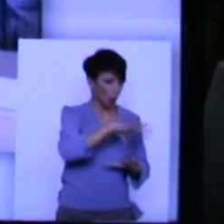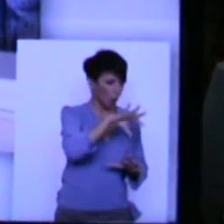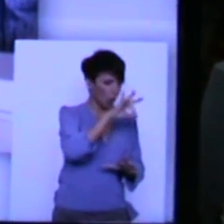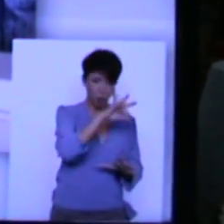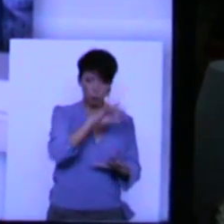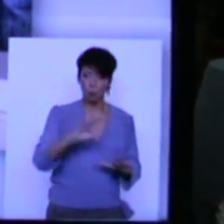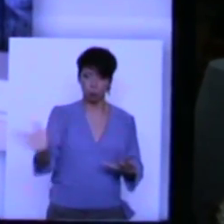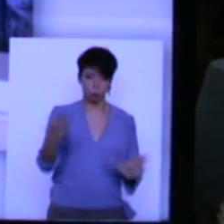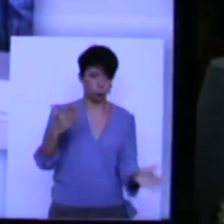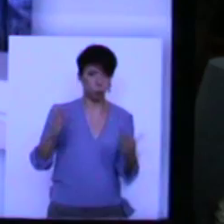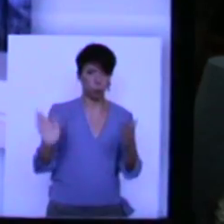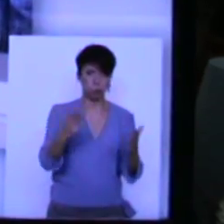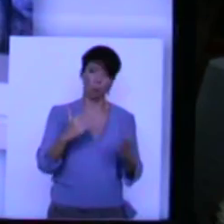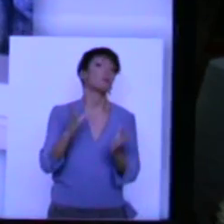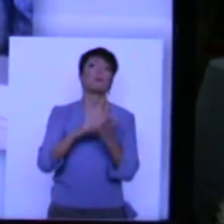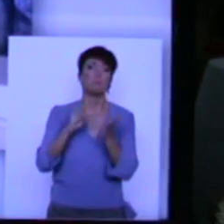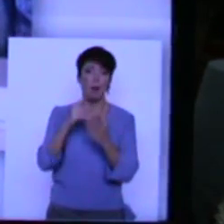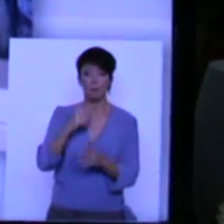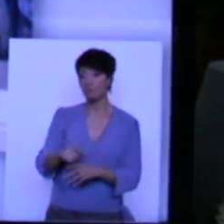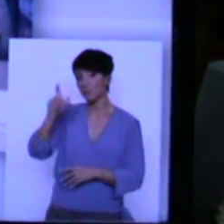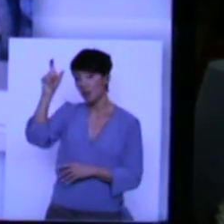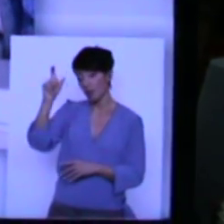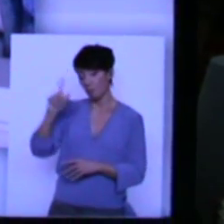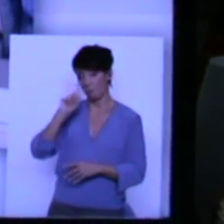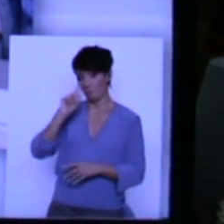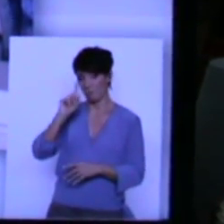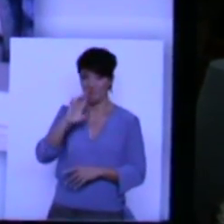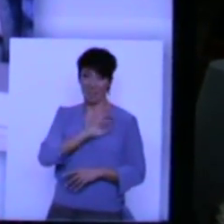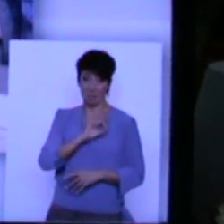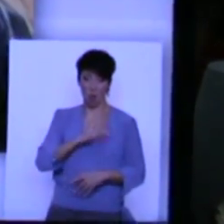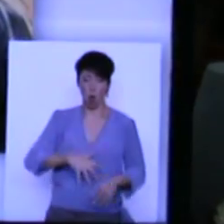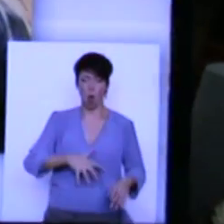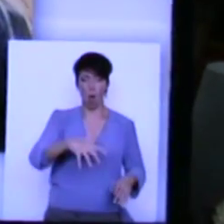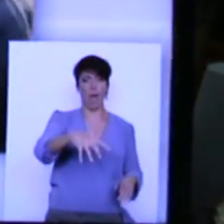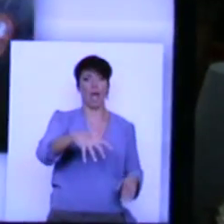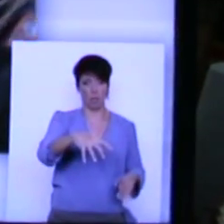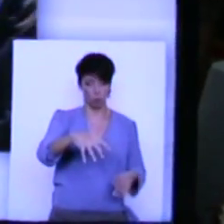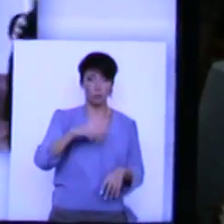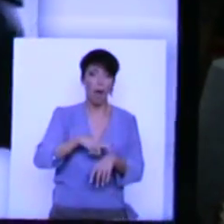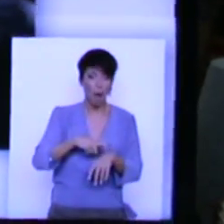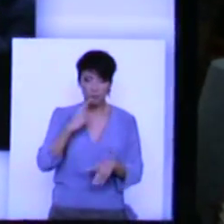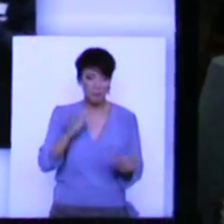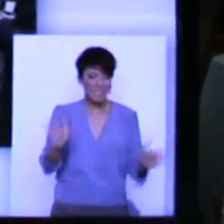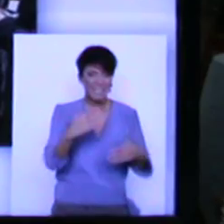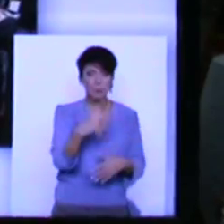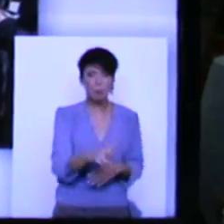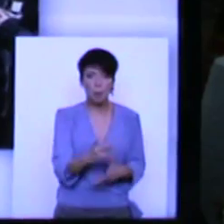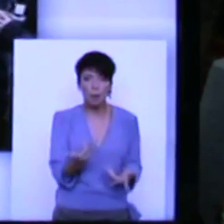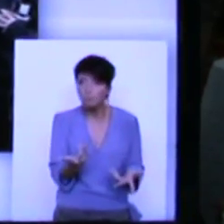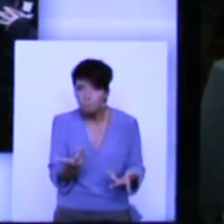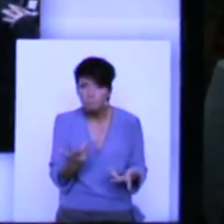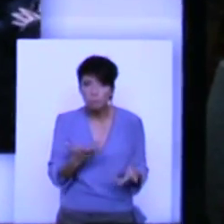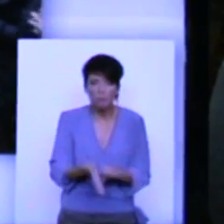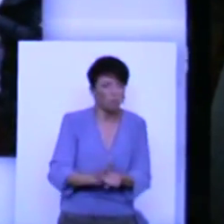εγκυμοσύνης και αντί να την αντικαταστήσει, αποφάσισε να βγάλει από το νηπιαγωγείο τα μισά παιδιά. Γονείς παιδιών του πρώτου νηπιαγωγείου Νέας